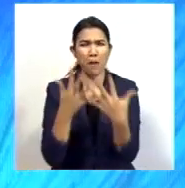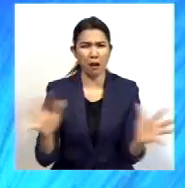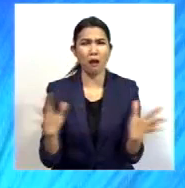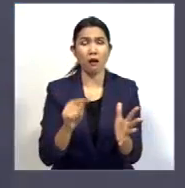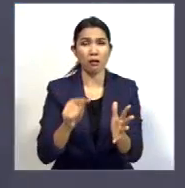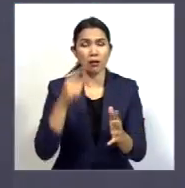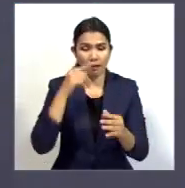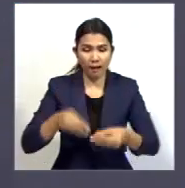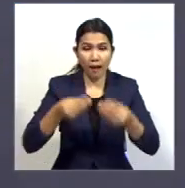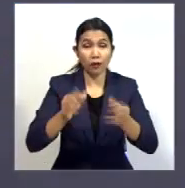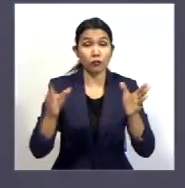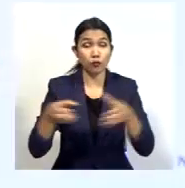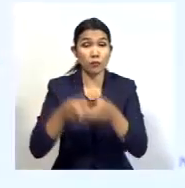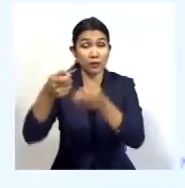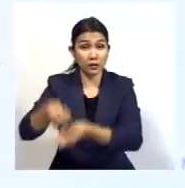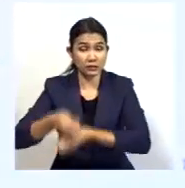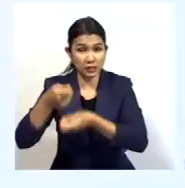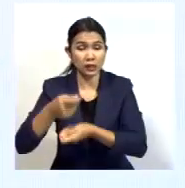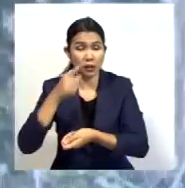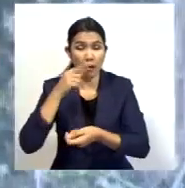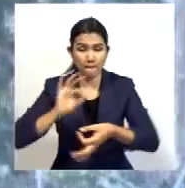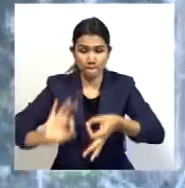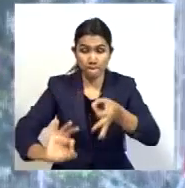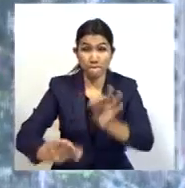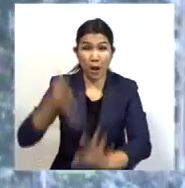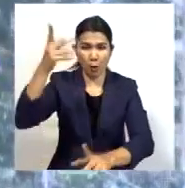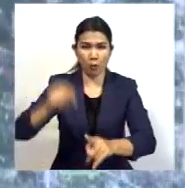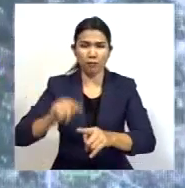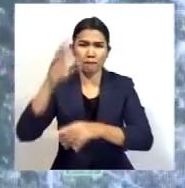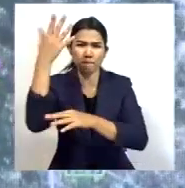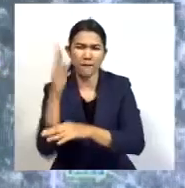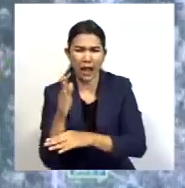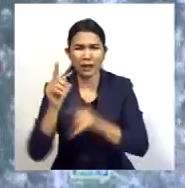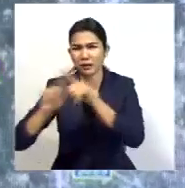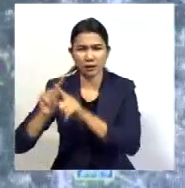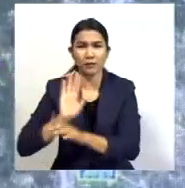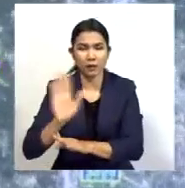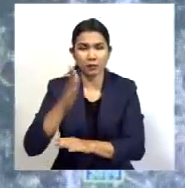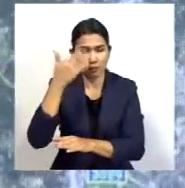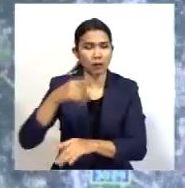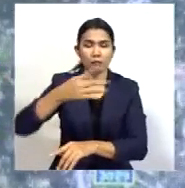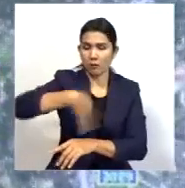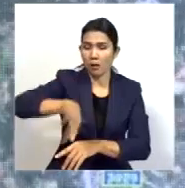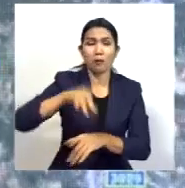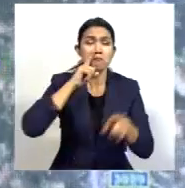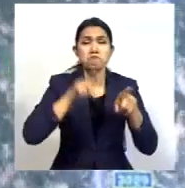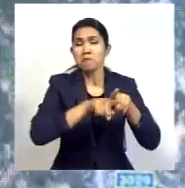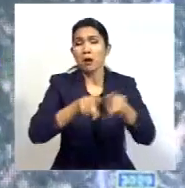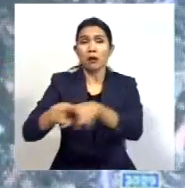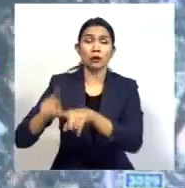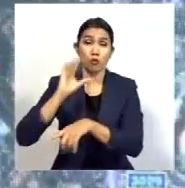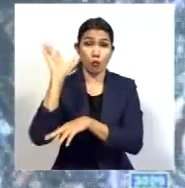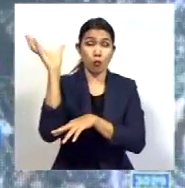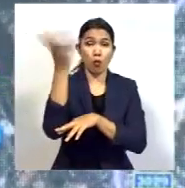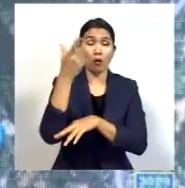ร้างความเข้าใจกับเกษตรกรไม่ให้เผาวัชพืชซึ่งปัญหาฝุ่นที่เกิดขึ้นนั้นเกิดกับทุกประเทศทั่วโลกที่มีการ